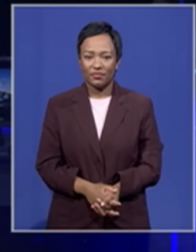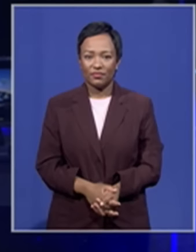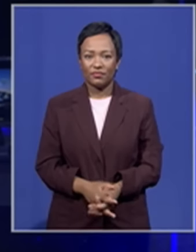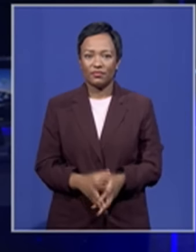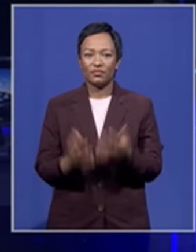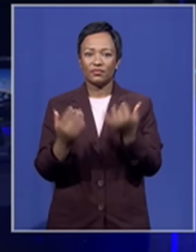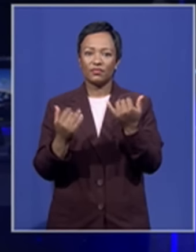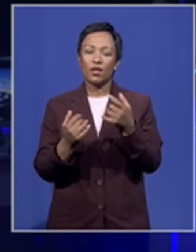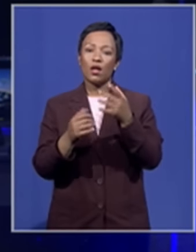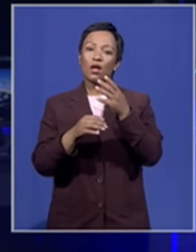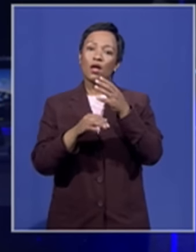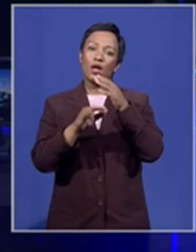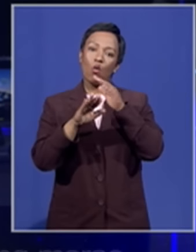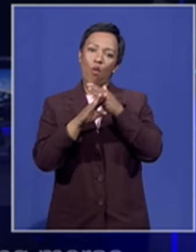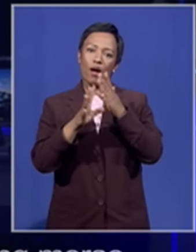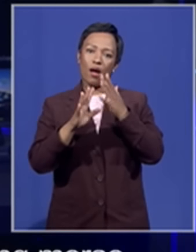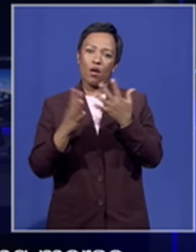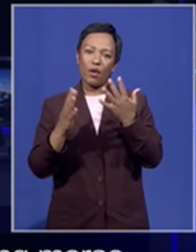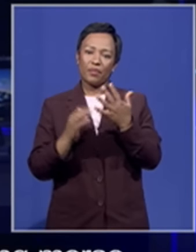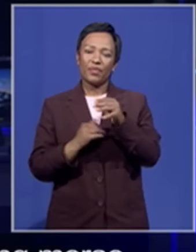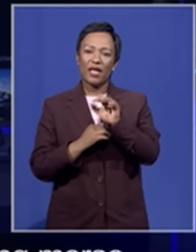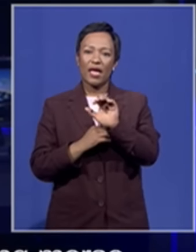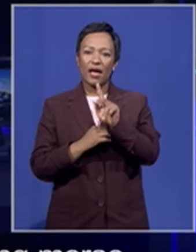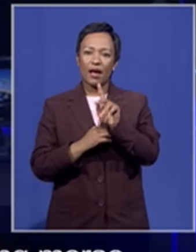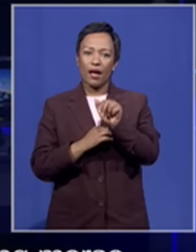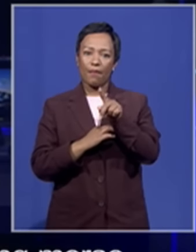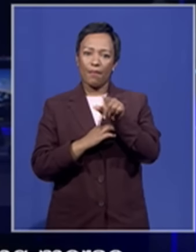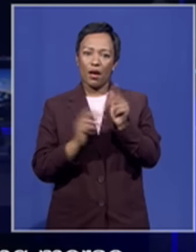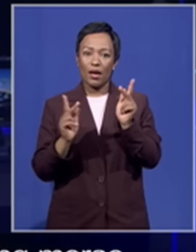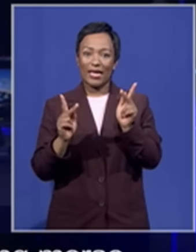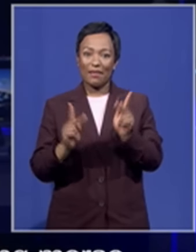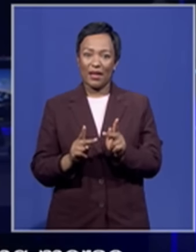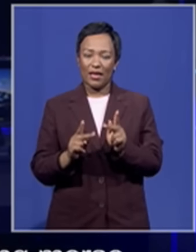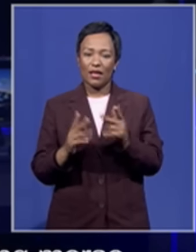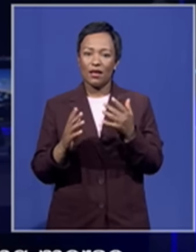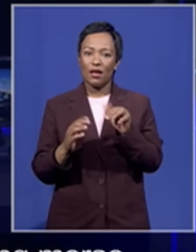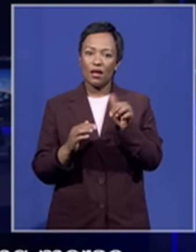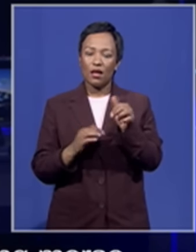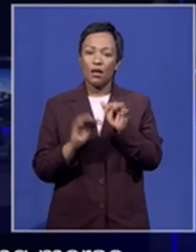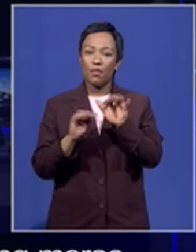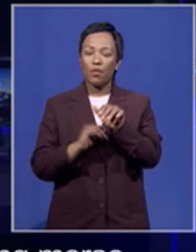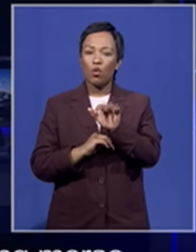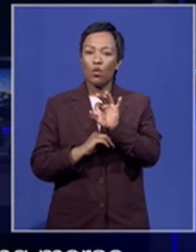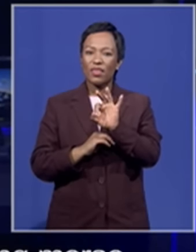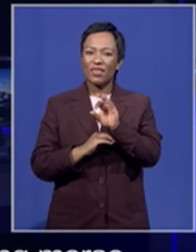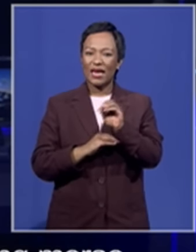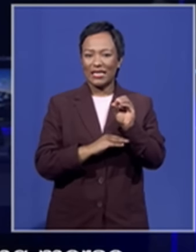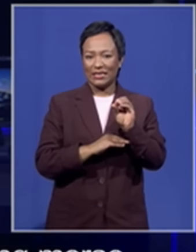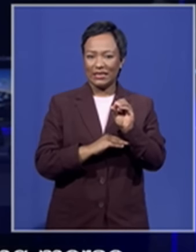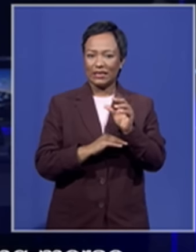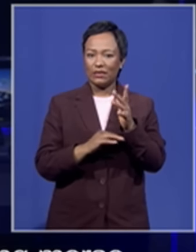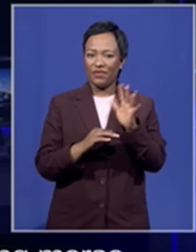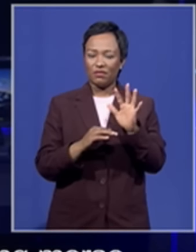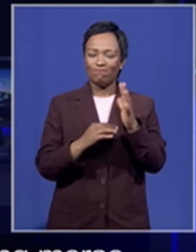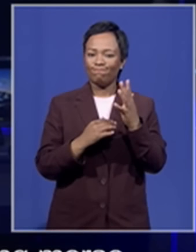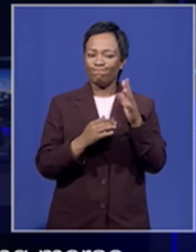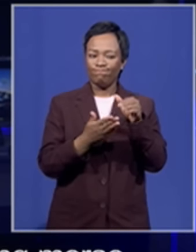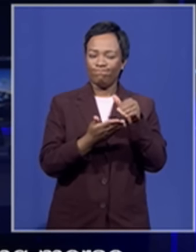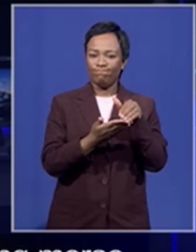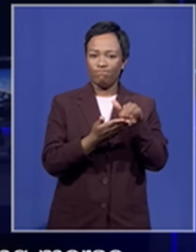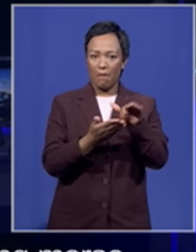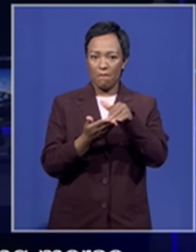Basebeletsi ba morafong wa Ekapa Kimberley ba ne ba ipelaetsa ka morao hore ba bang ba bona ba fetang 300 ba behelwe ka thoko nakwana